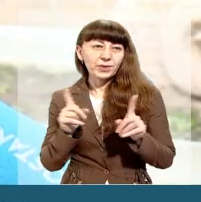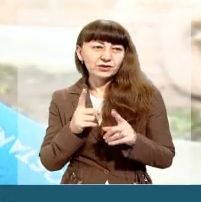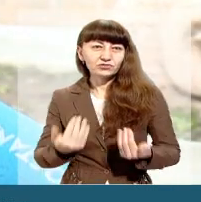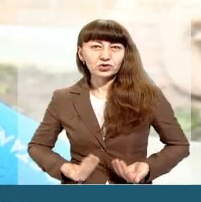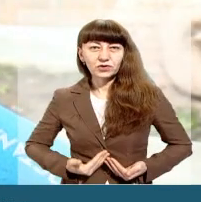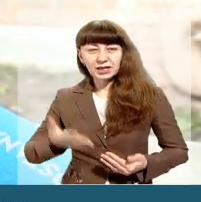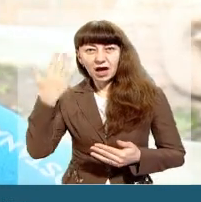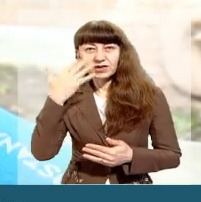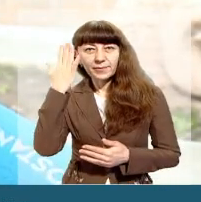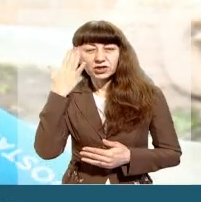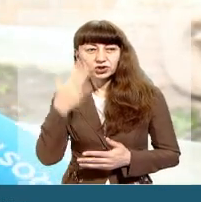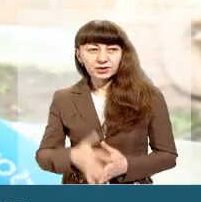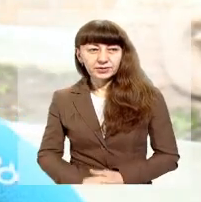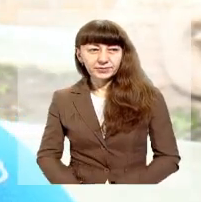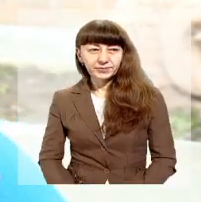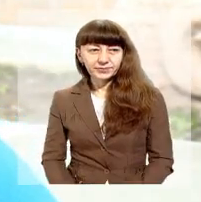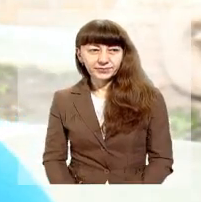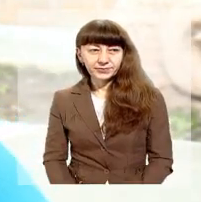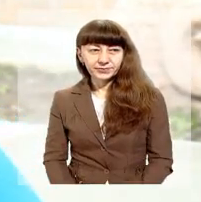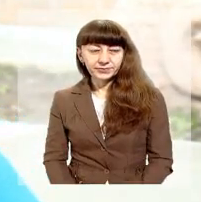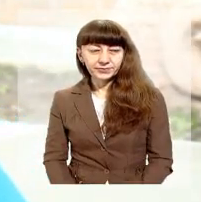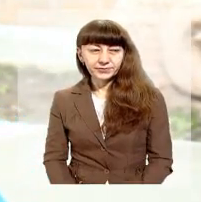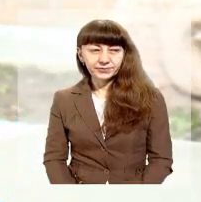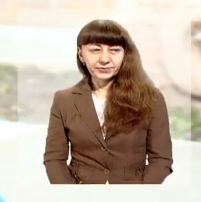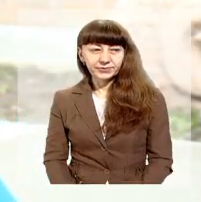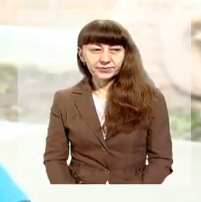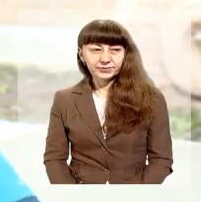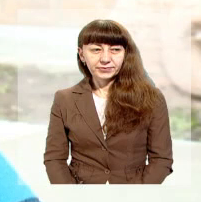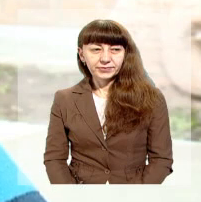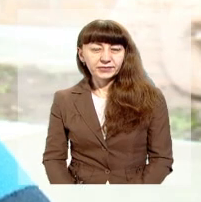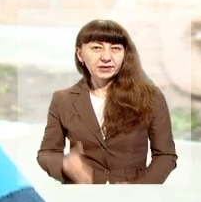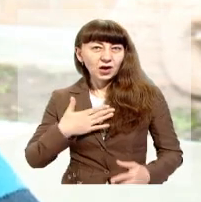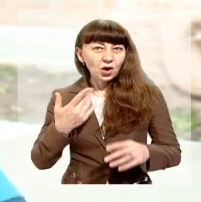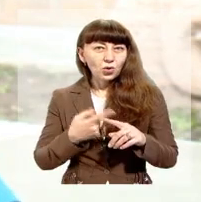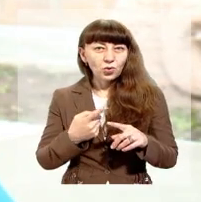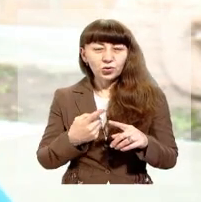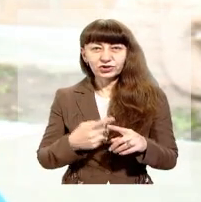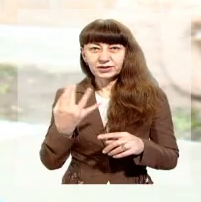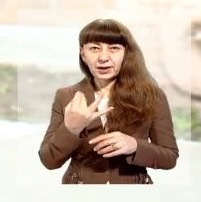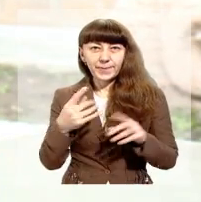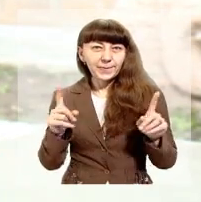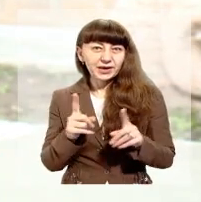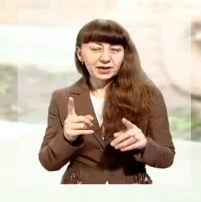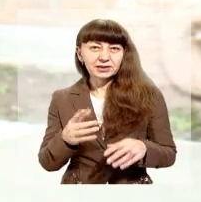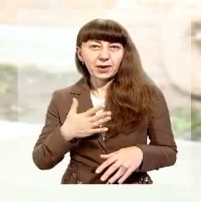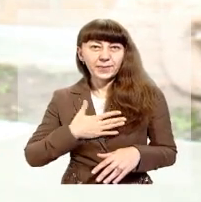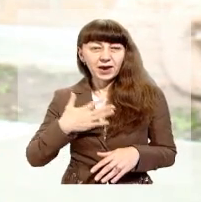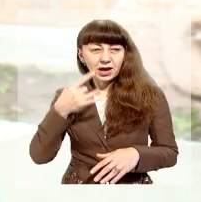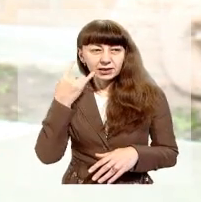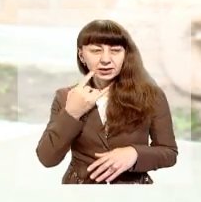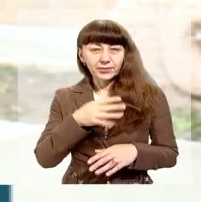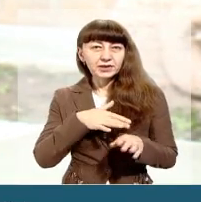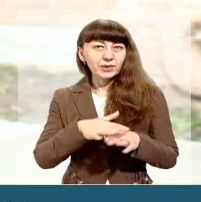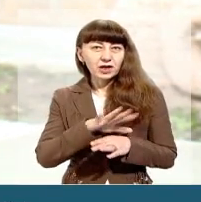ее давняя мечта. Мен Казахпын әні жүрегіме үлкен сезім берді. Я очень прониклась песней «Мен Казахпын». Мы пели ее